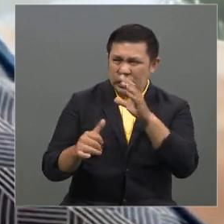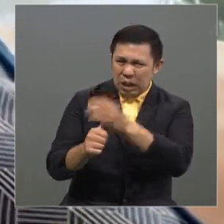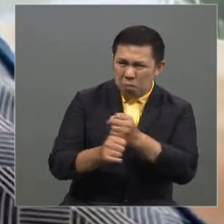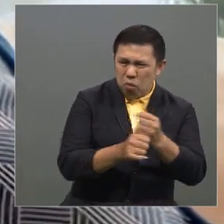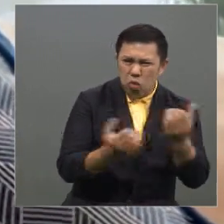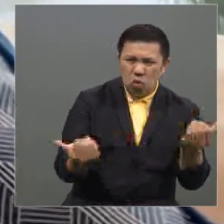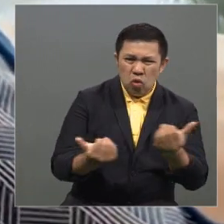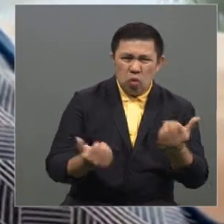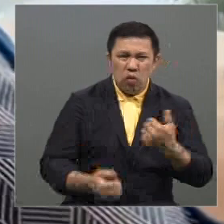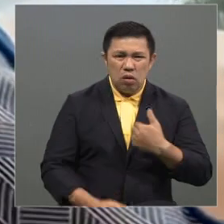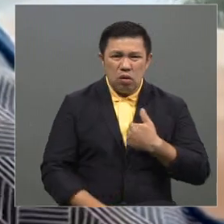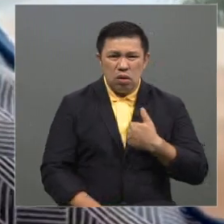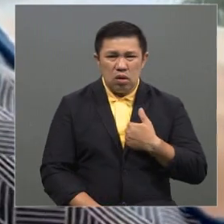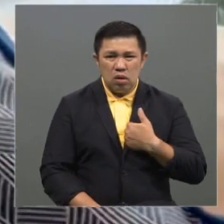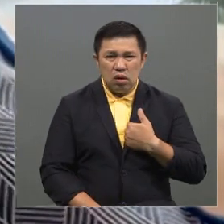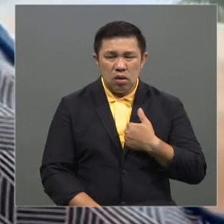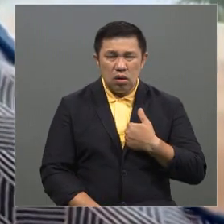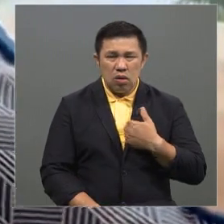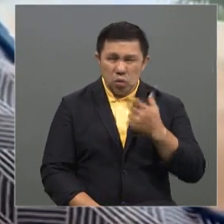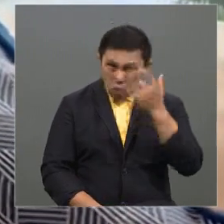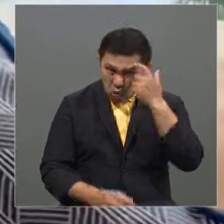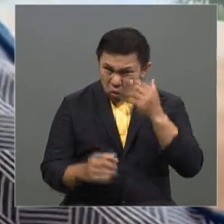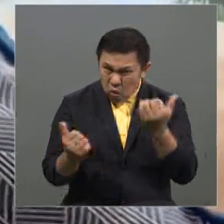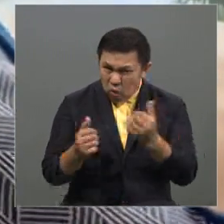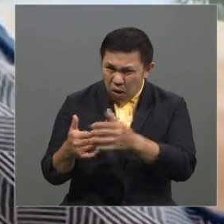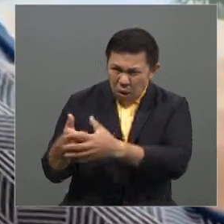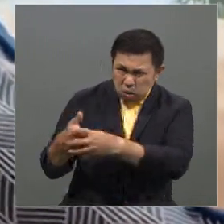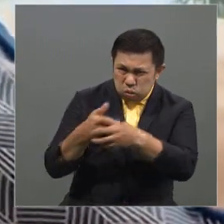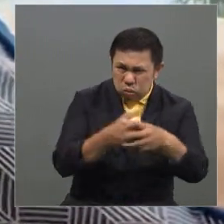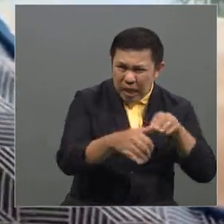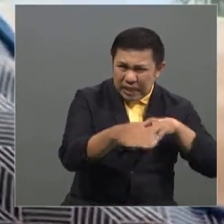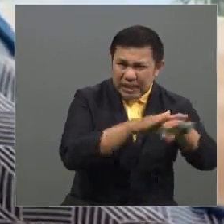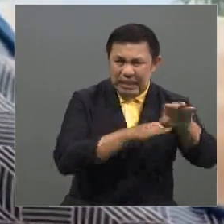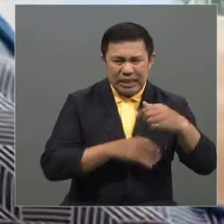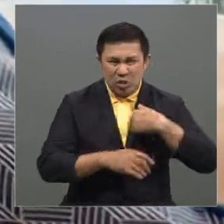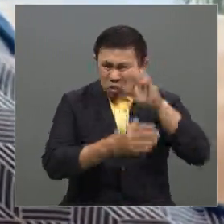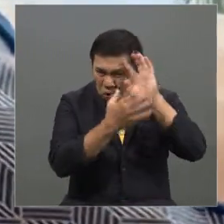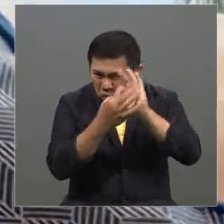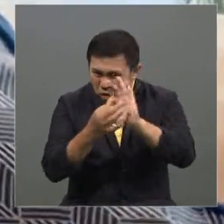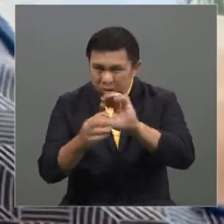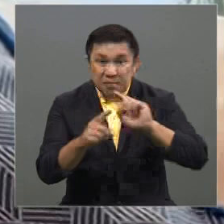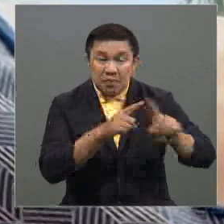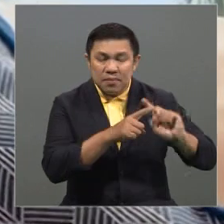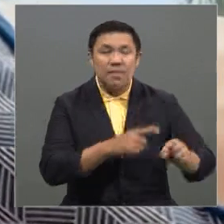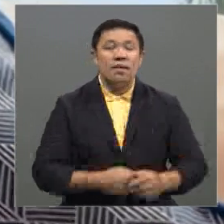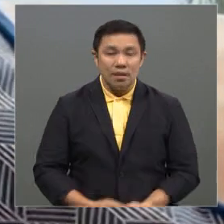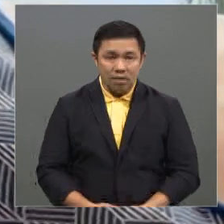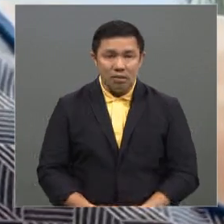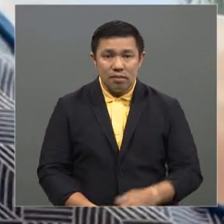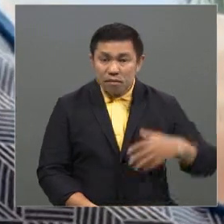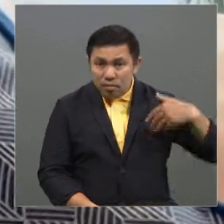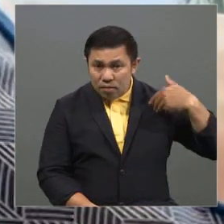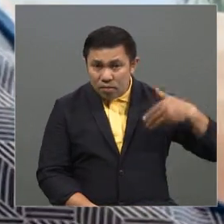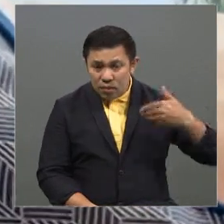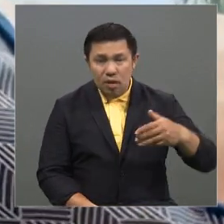อ่ะแล้วมันจะกลัวพาลูกไปที่อื่นเราก็กังวลไปหมดทุกอย่างพอสุดท้าย